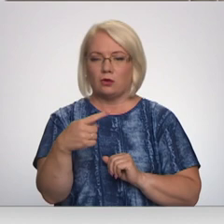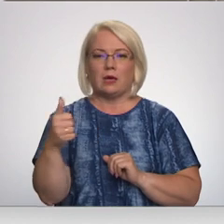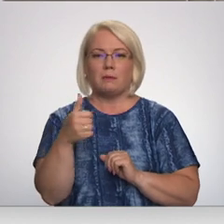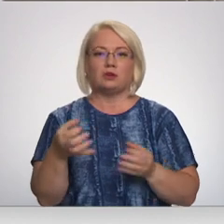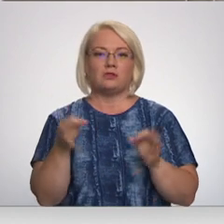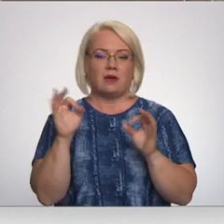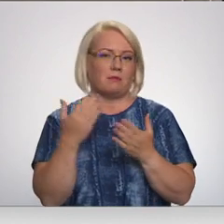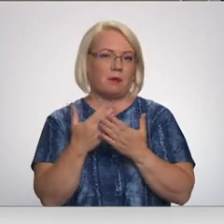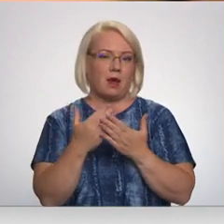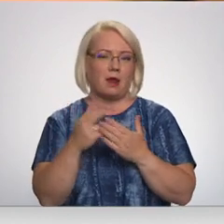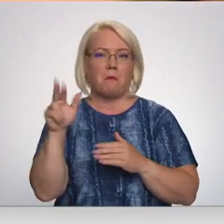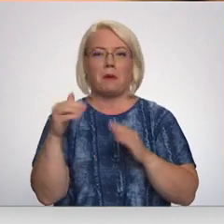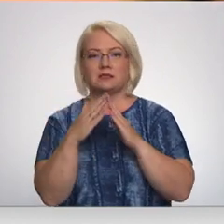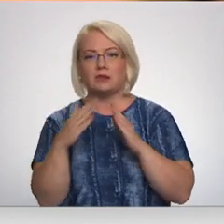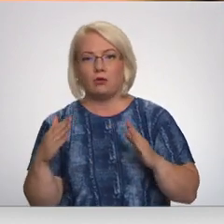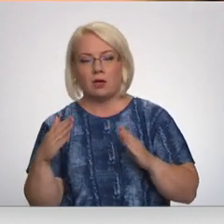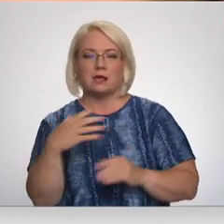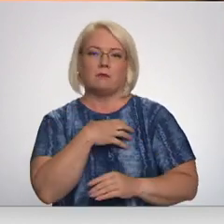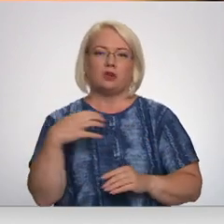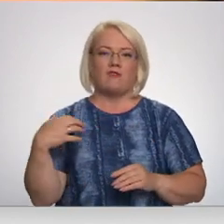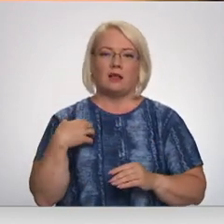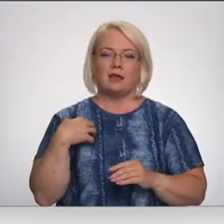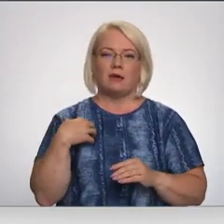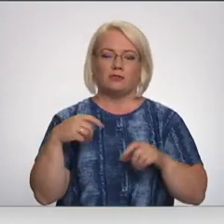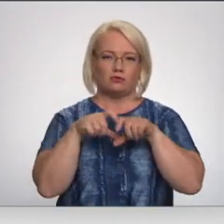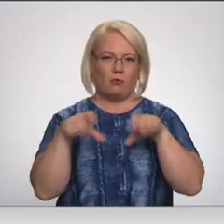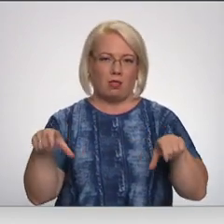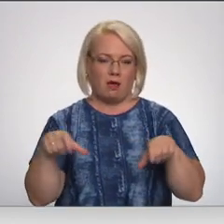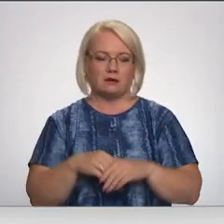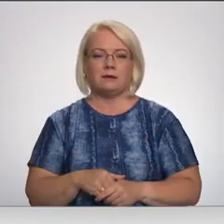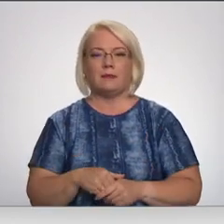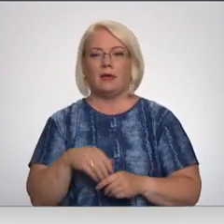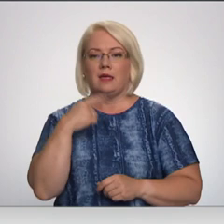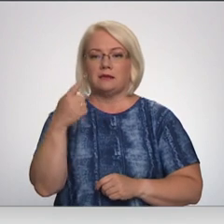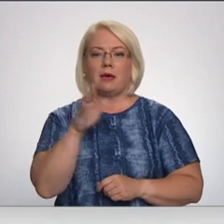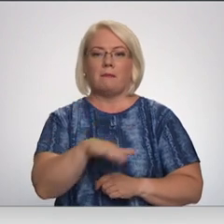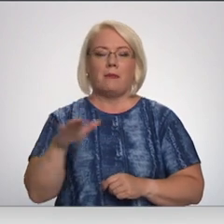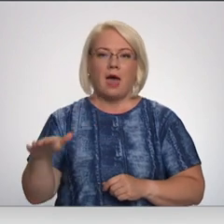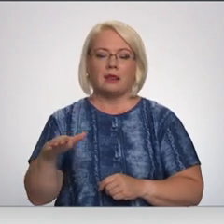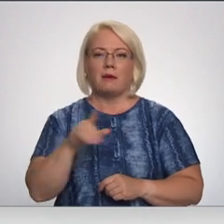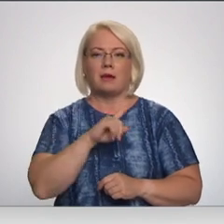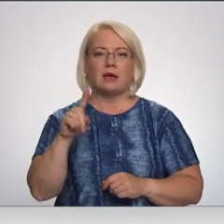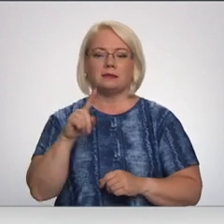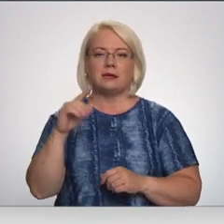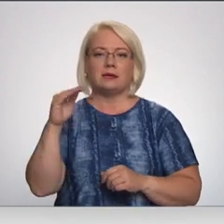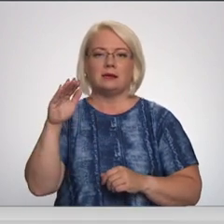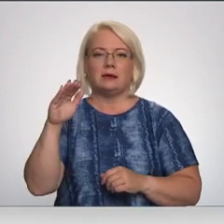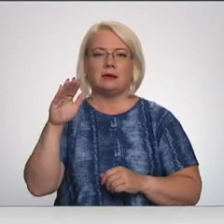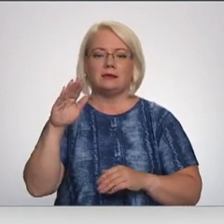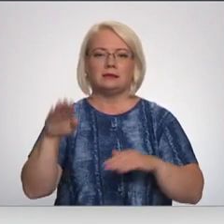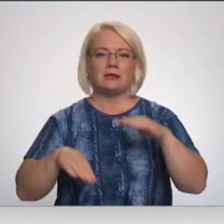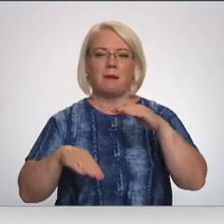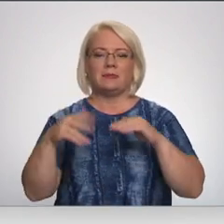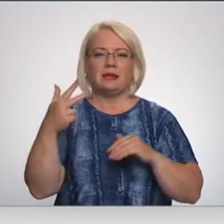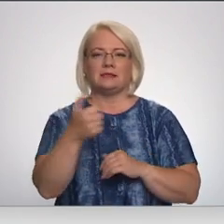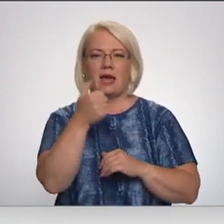svarīgi, piemēram, pansionātos, kā arī pašvaldības mācību iestādēs. Teiksim, bērniem zem 3 gadiem zemākā temperatūra,